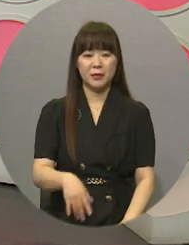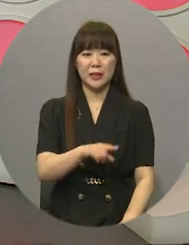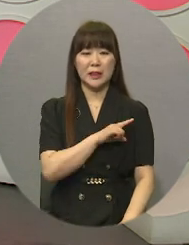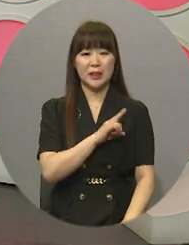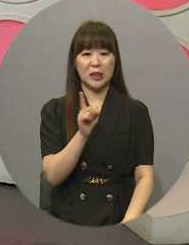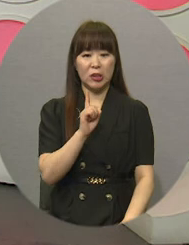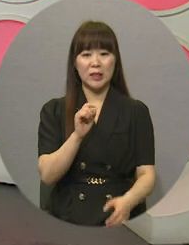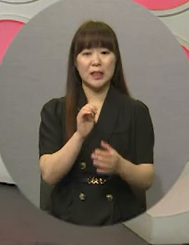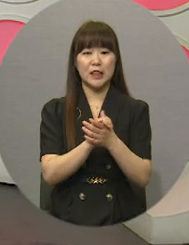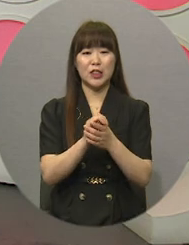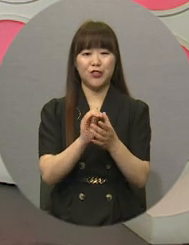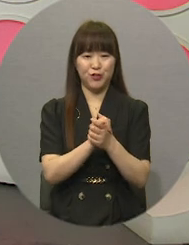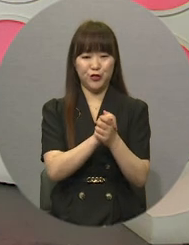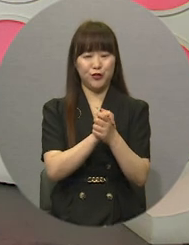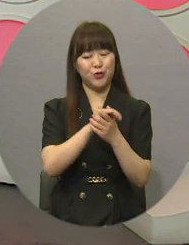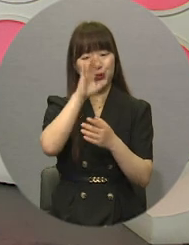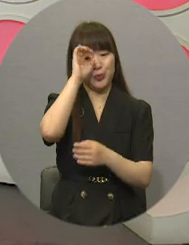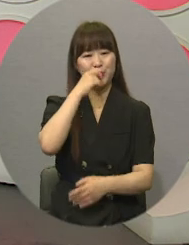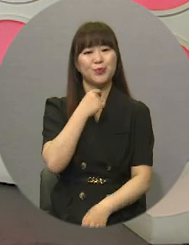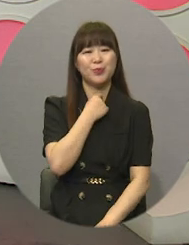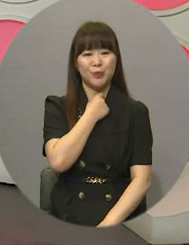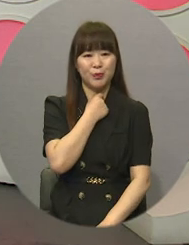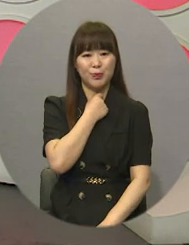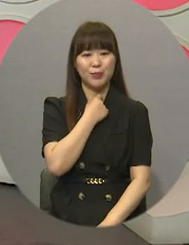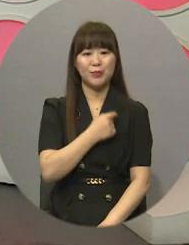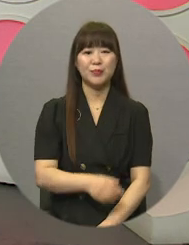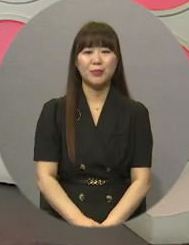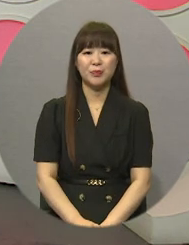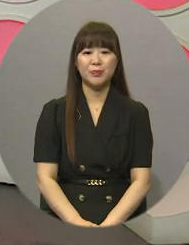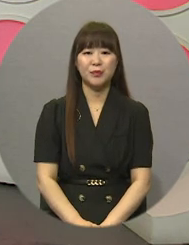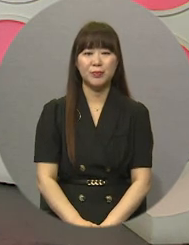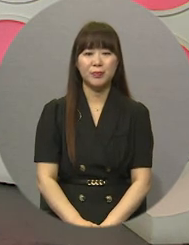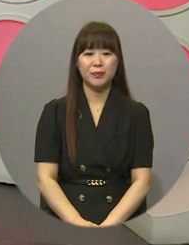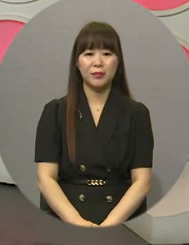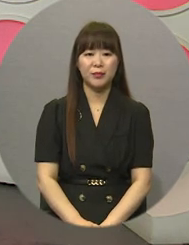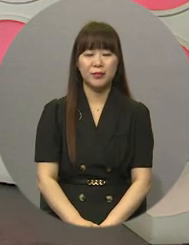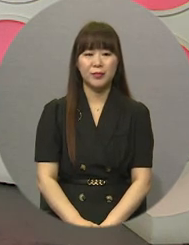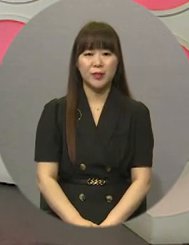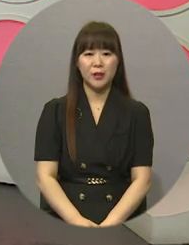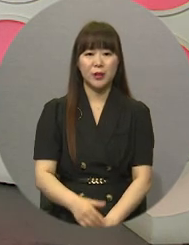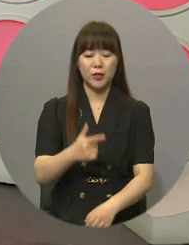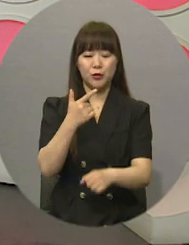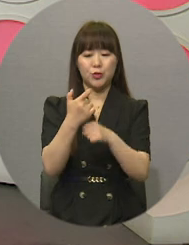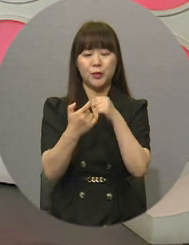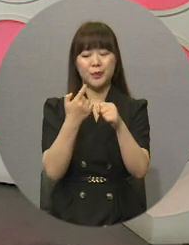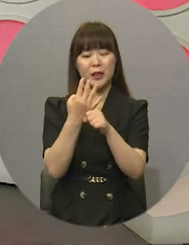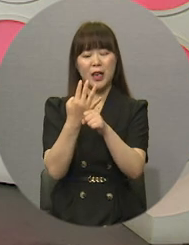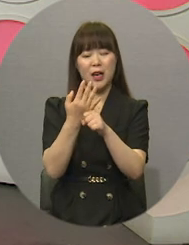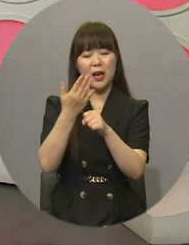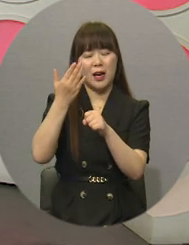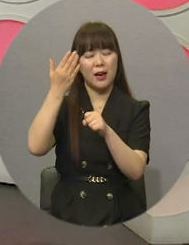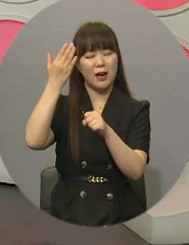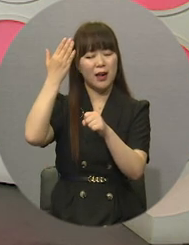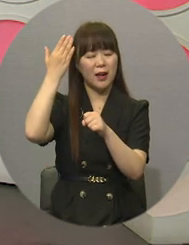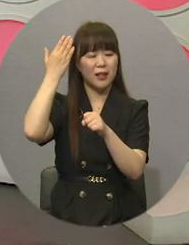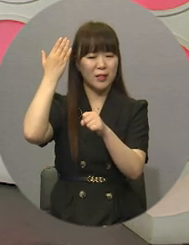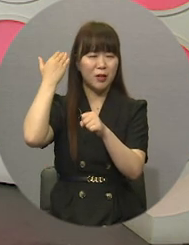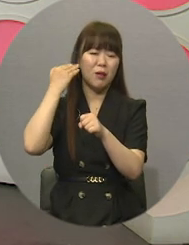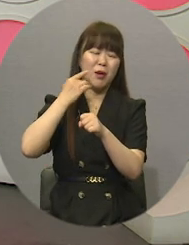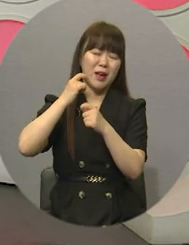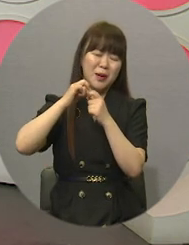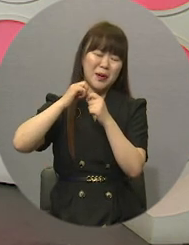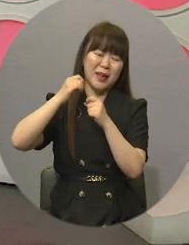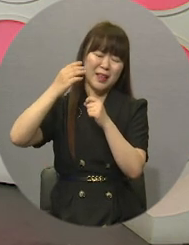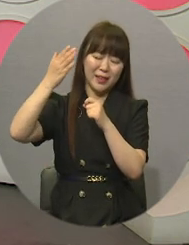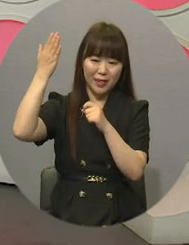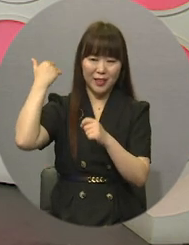제목이 친구들아 보고 싶다 하셨는데요. 64년 전, 64년 전이면